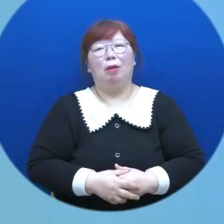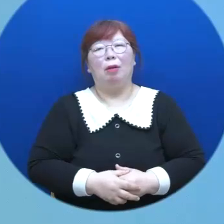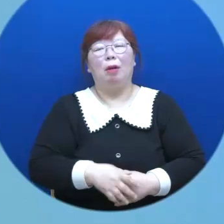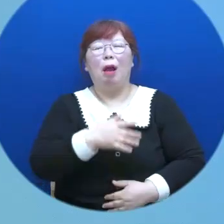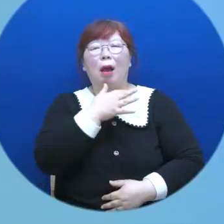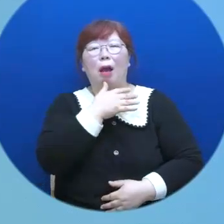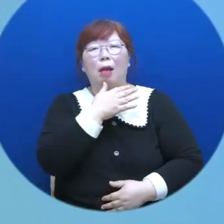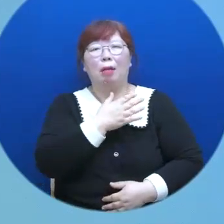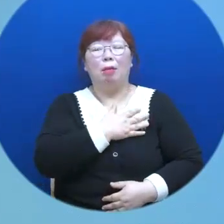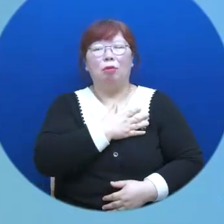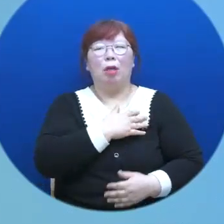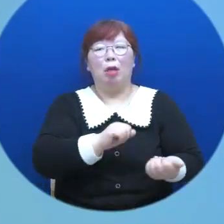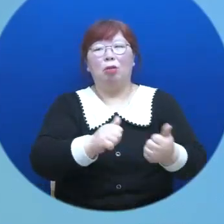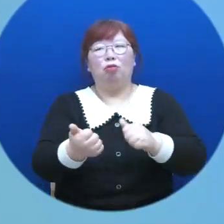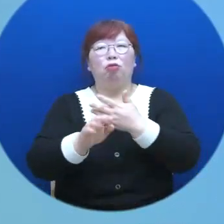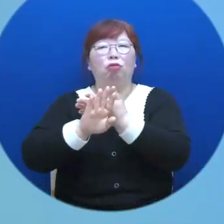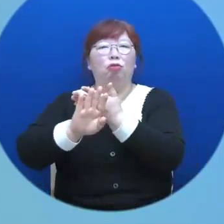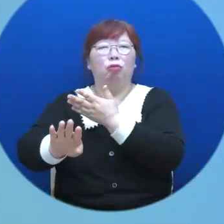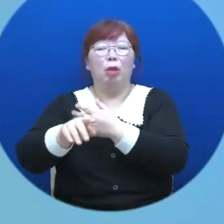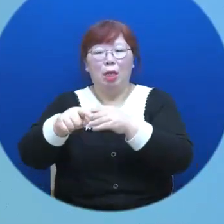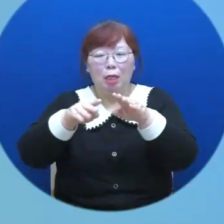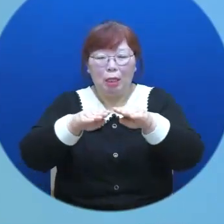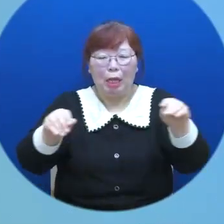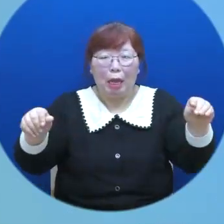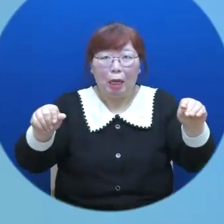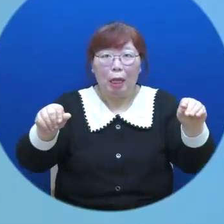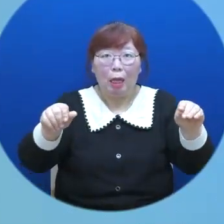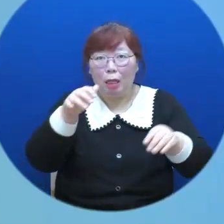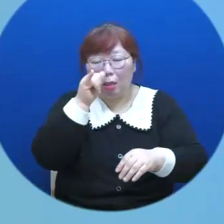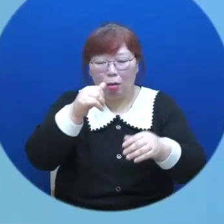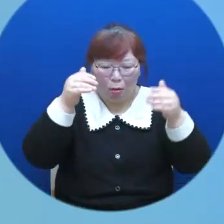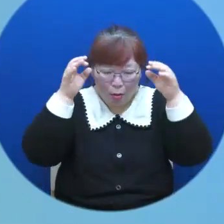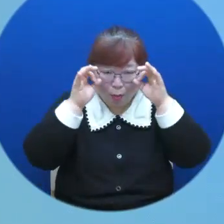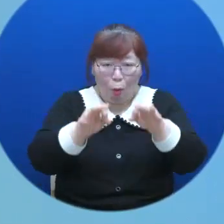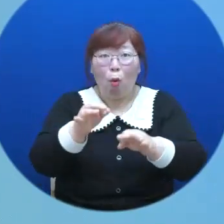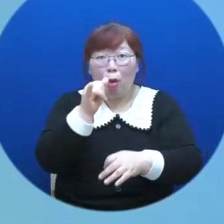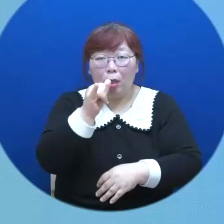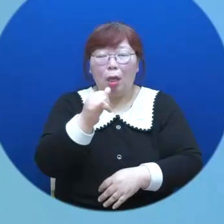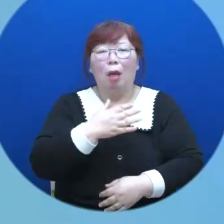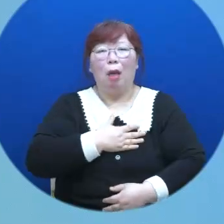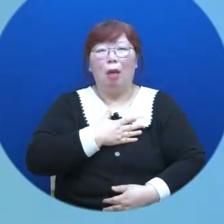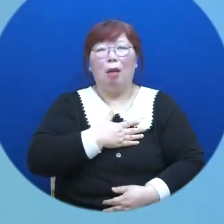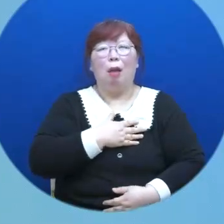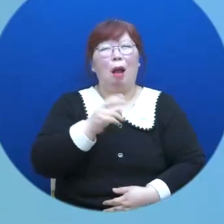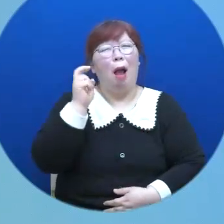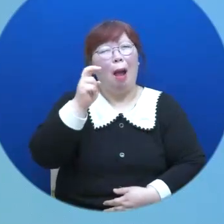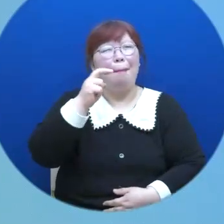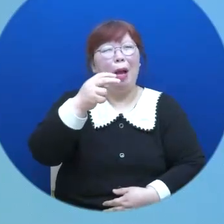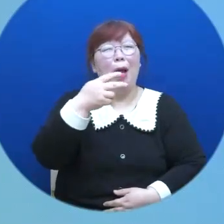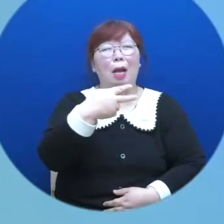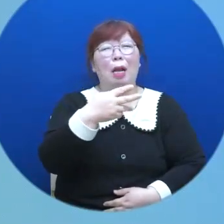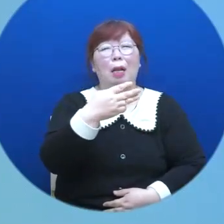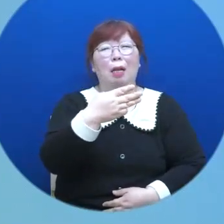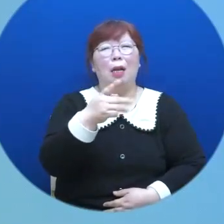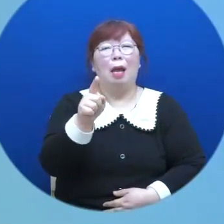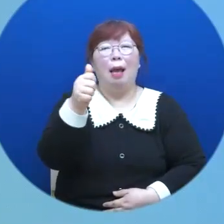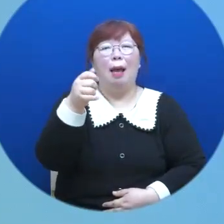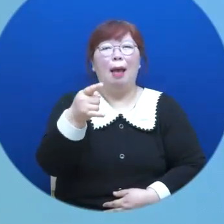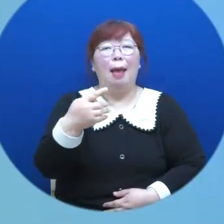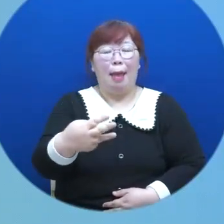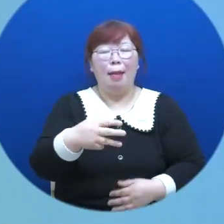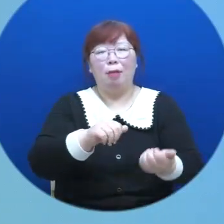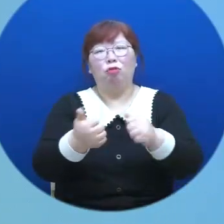내세가 된 이후에도 이 땅 위에 사는 걸 다 보고 있구나. 그걸 알 수가 있어요. 라헬이 천국 가서 자기 아들 사는